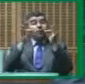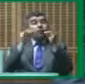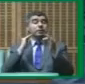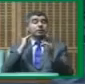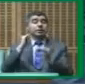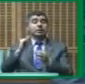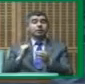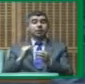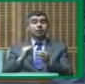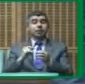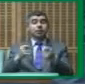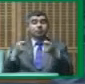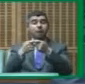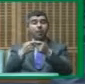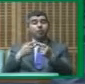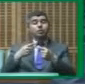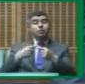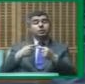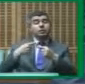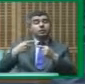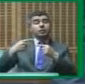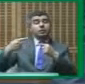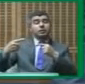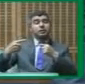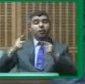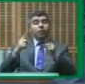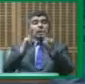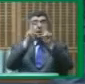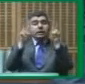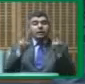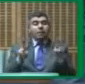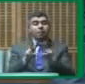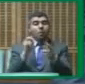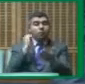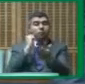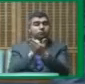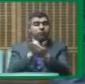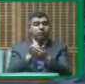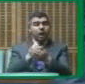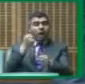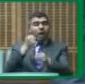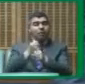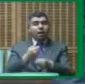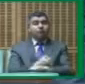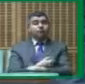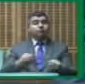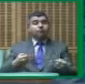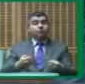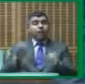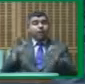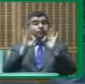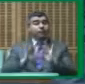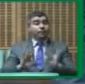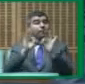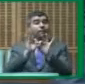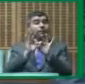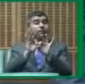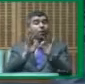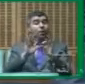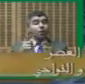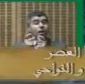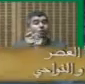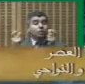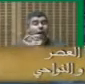أولا حتى لا يطول أمد بطالة حامل الشهادات العليا، وثانيا لحل مشكلة التجربة بالنسبة